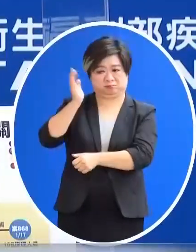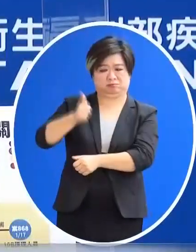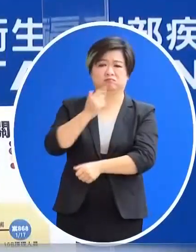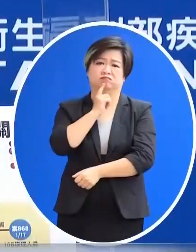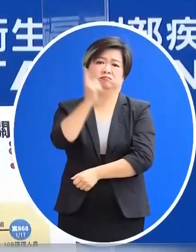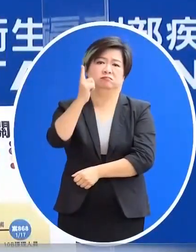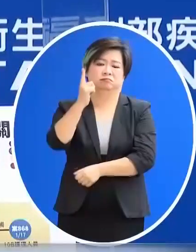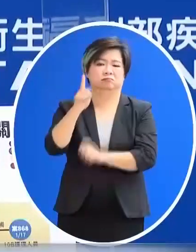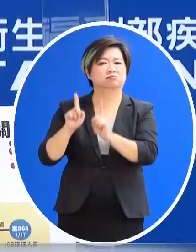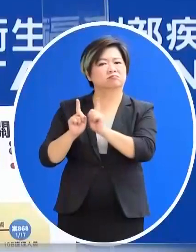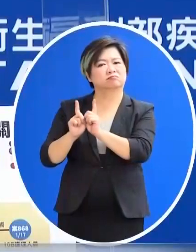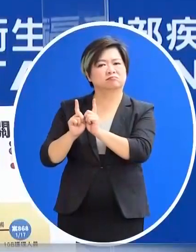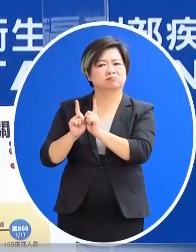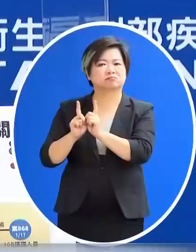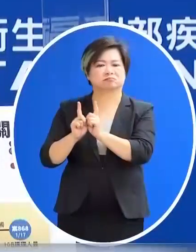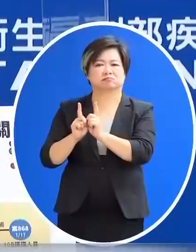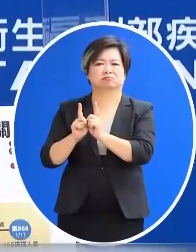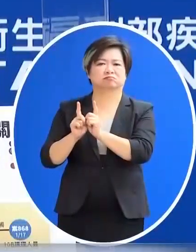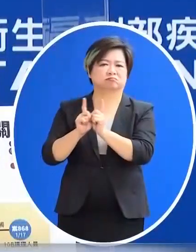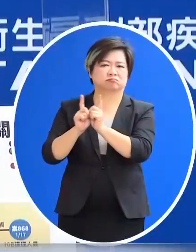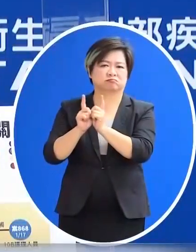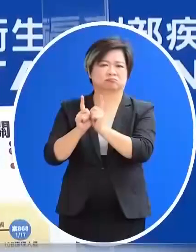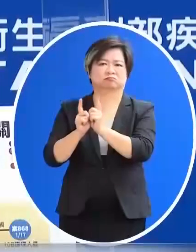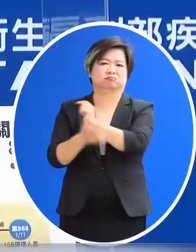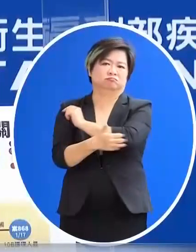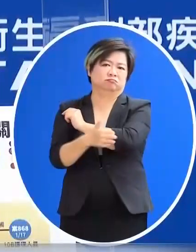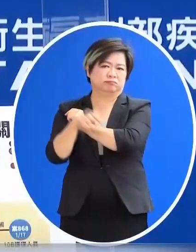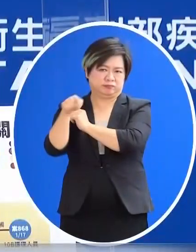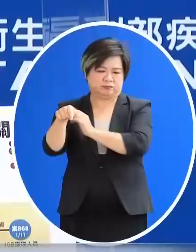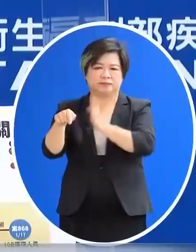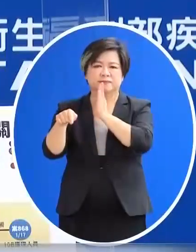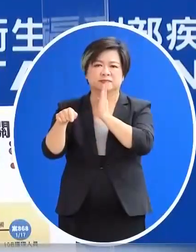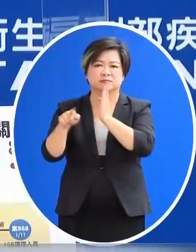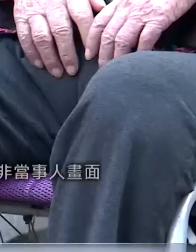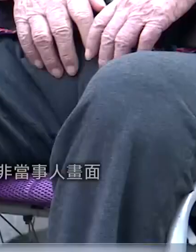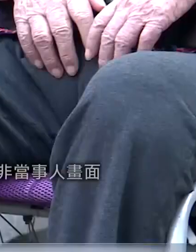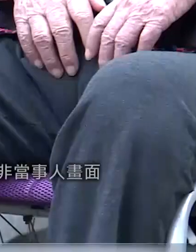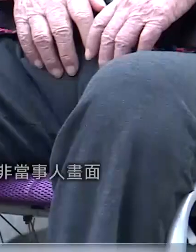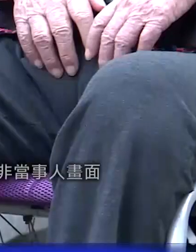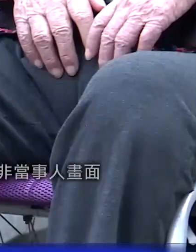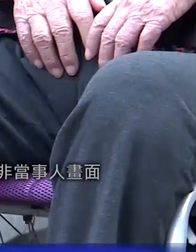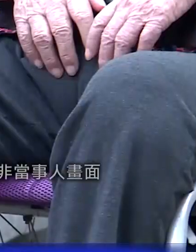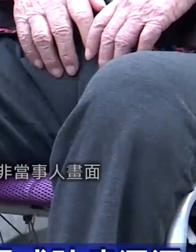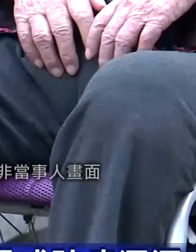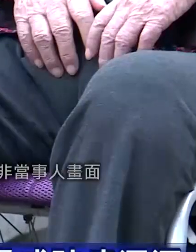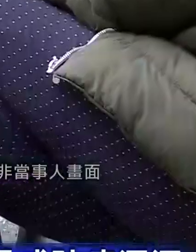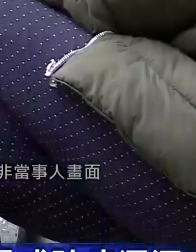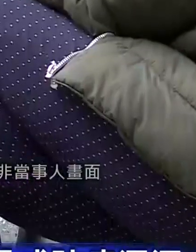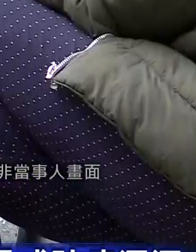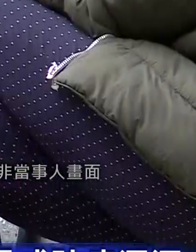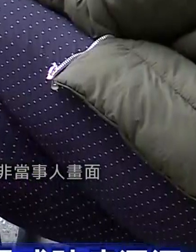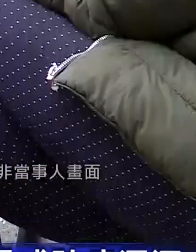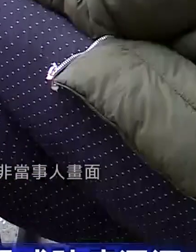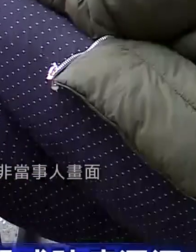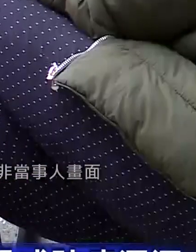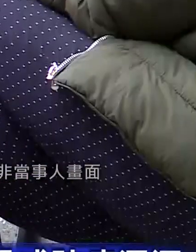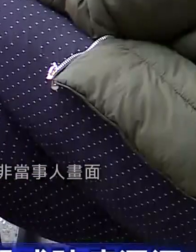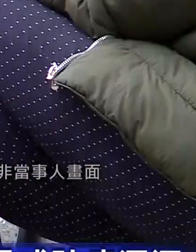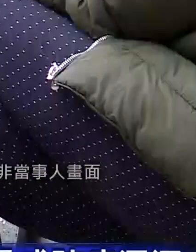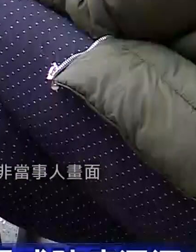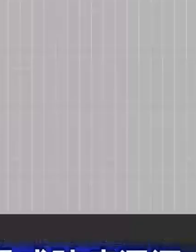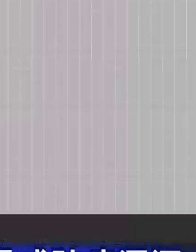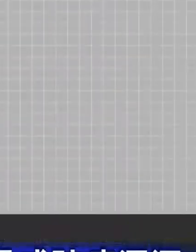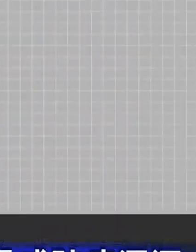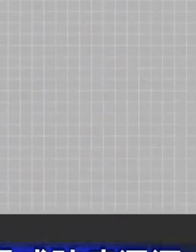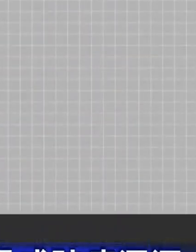那一直都陪伴在雇主的身边，并没有单独的行动。 指挥中心强调，按869院外足迹单纯，但外